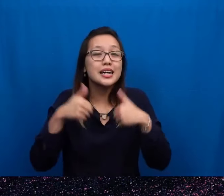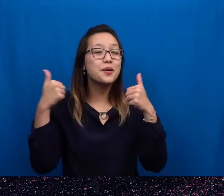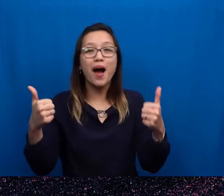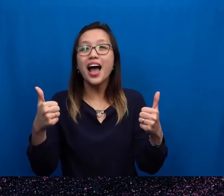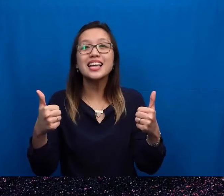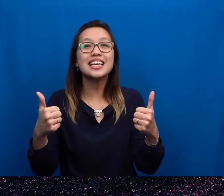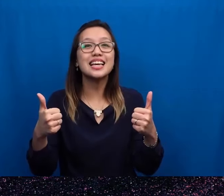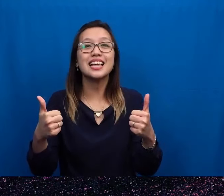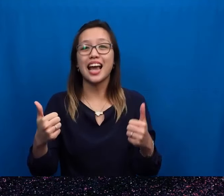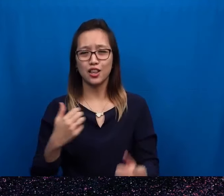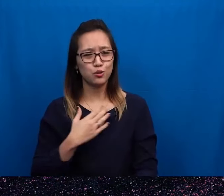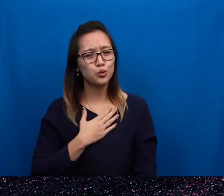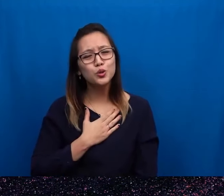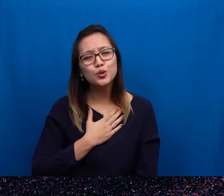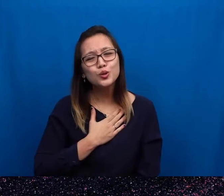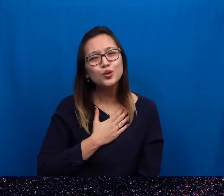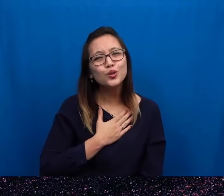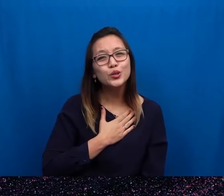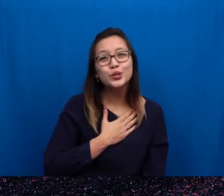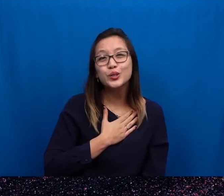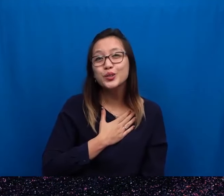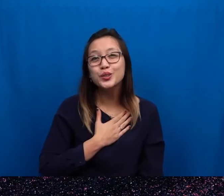untuk kebaikanku.